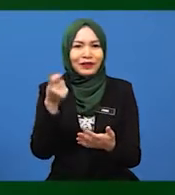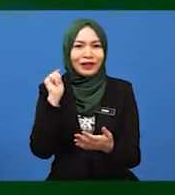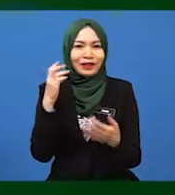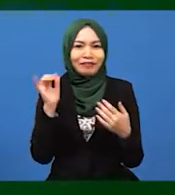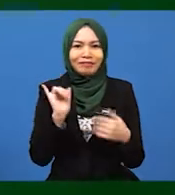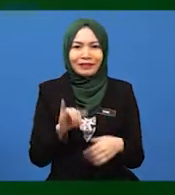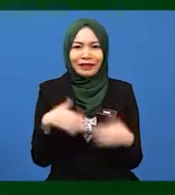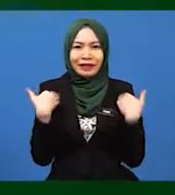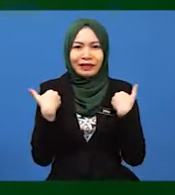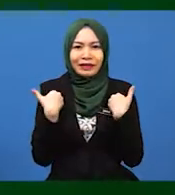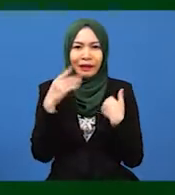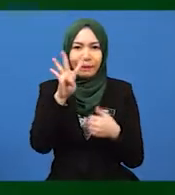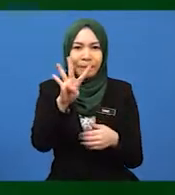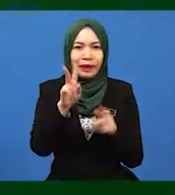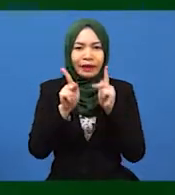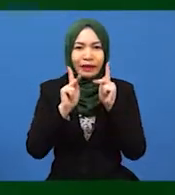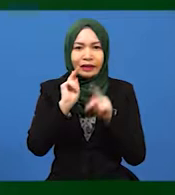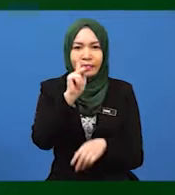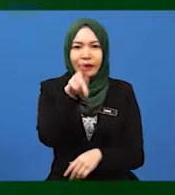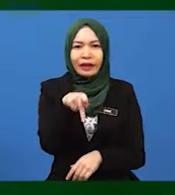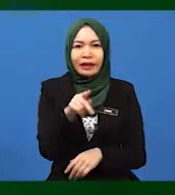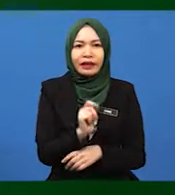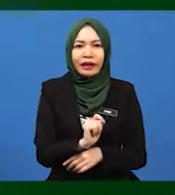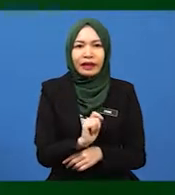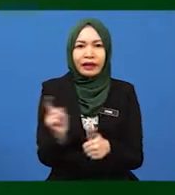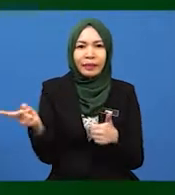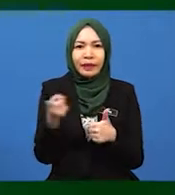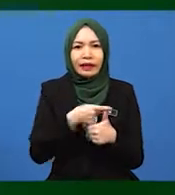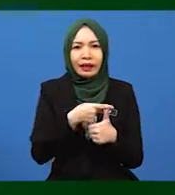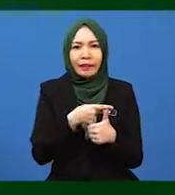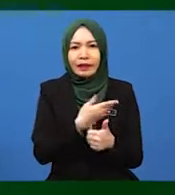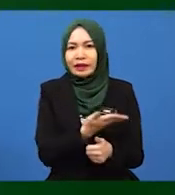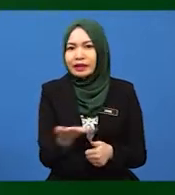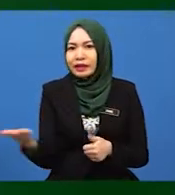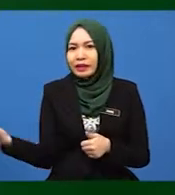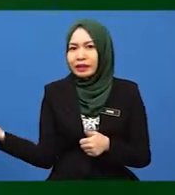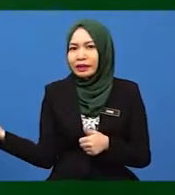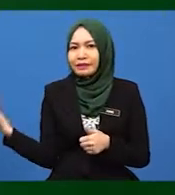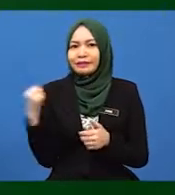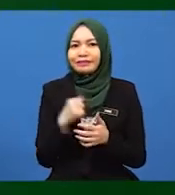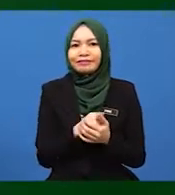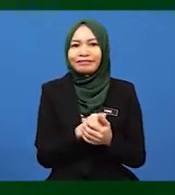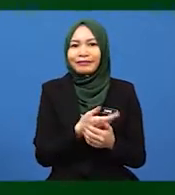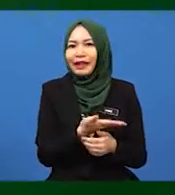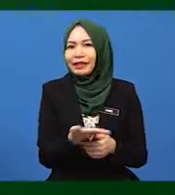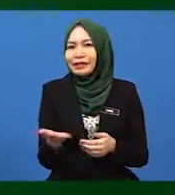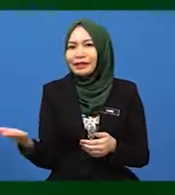kata perintah. Pertama, sila. Sila